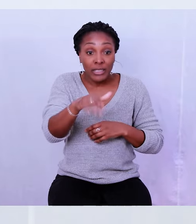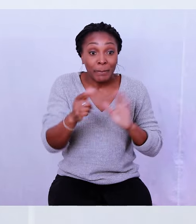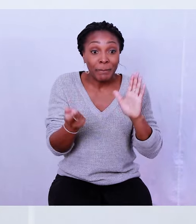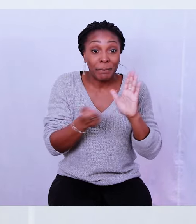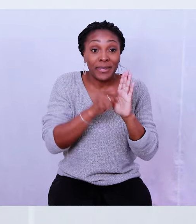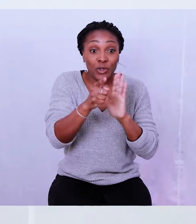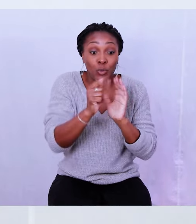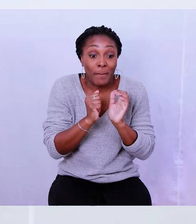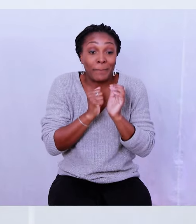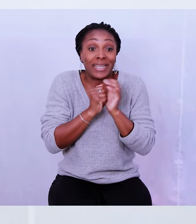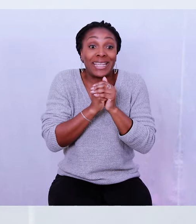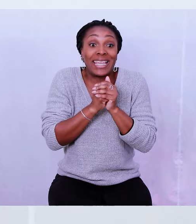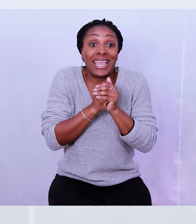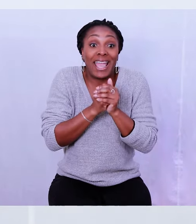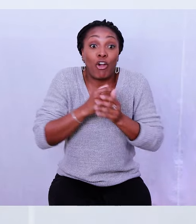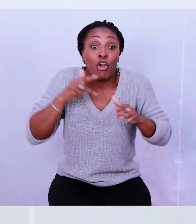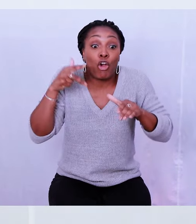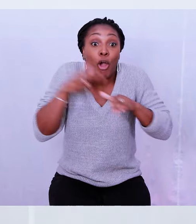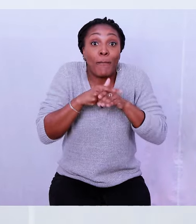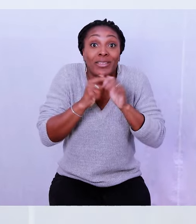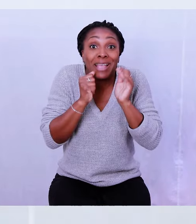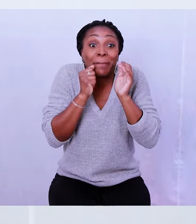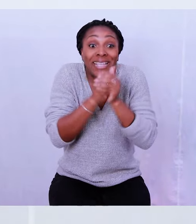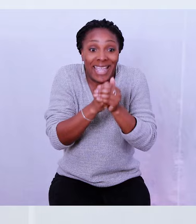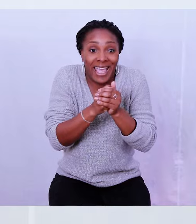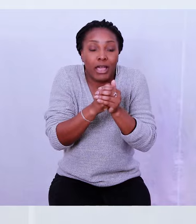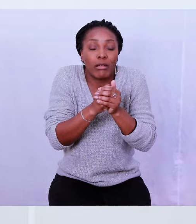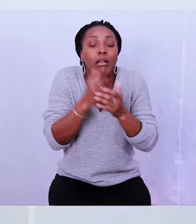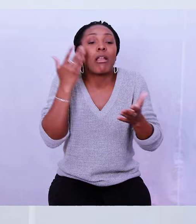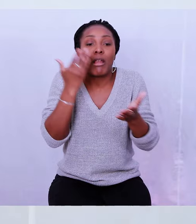pour te l'annoncer et t'ouvrir l'intelligence. Amen.